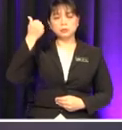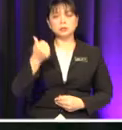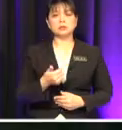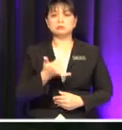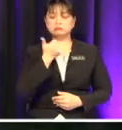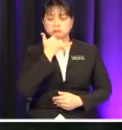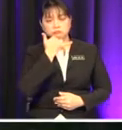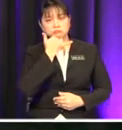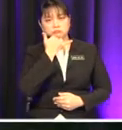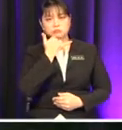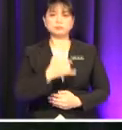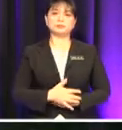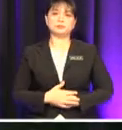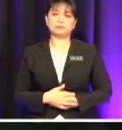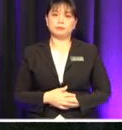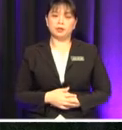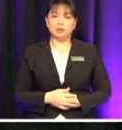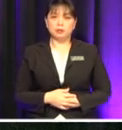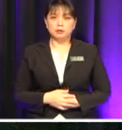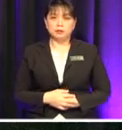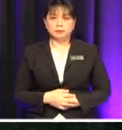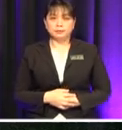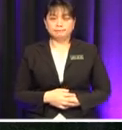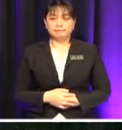Oke kita potong terus